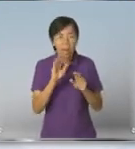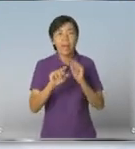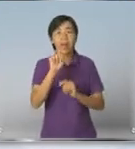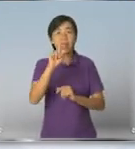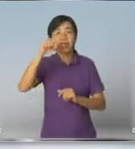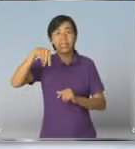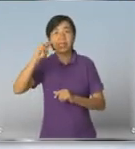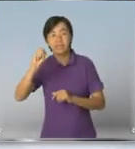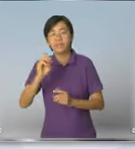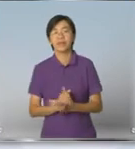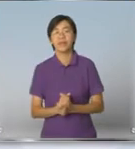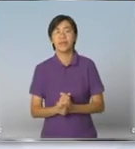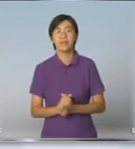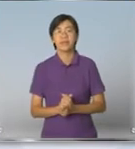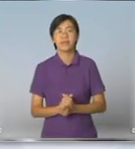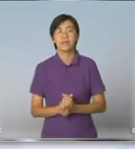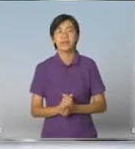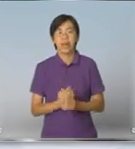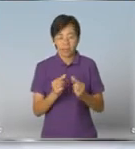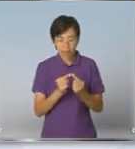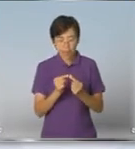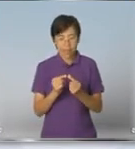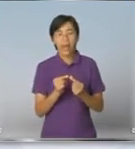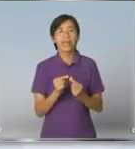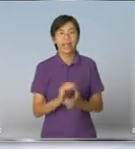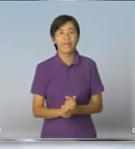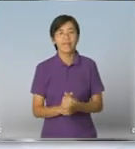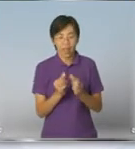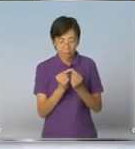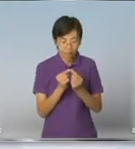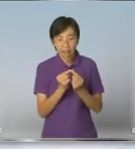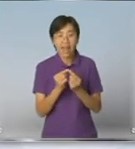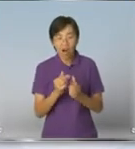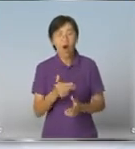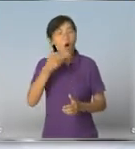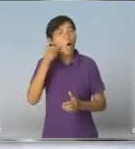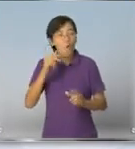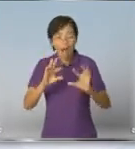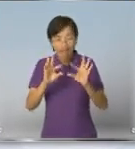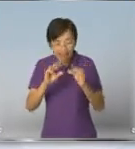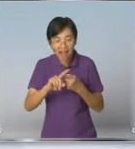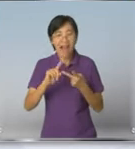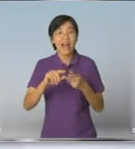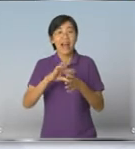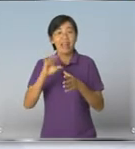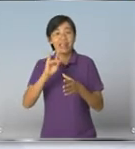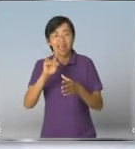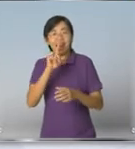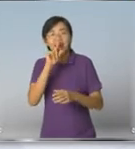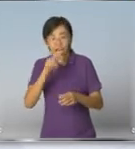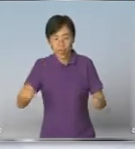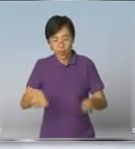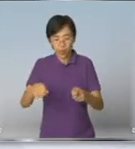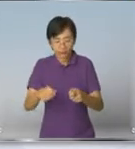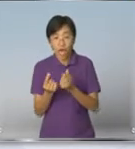้นิดเดียวอันนี้ที่มันเกาะๆกันนี่เป็นพอน้ำตาล ที่เราผัดน้ำตาลช่วงแรกอะค่ะแล้วก็ช่วงที่เราใส่เนื้อสัตว์แล้วมีน้ำออกมาเนี่ยถ้าเรารีบ